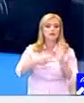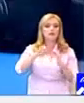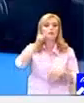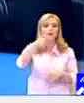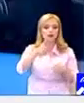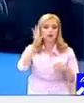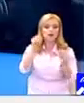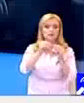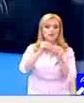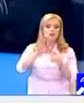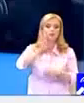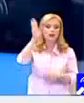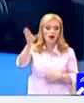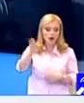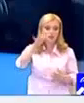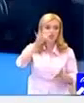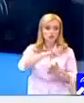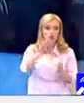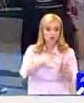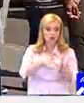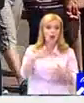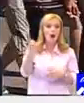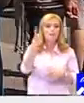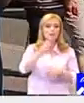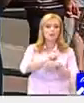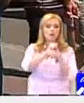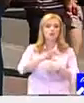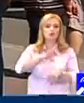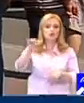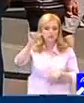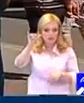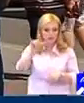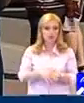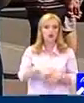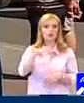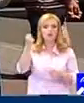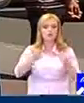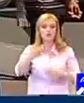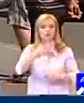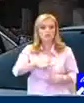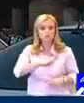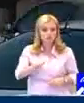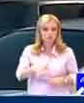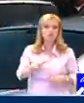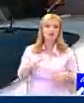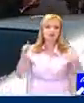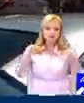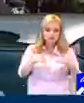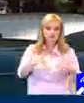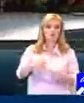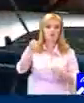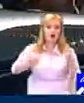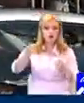10 în piața Marii Adunări Naționale. Primul protest de acest fel a avut loc sâmbătă. Zeci de șoferi nemulțumiți s-au adunat cu vehiculele